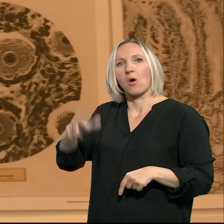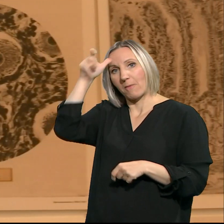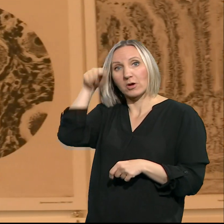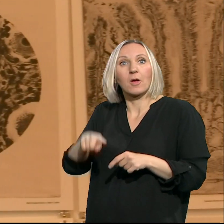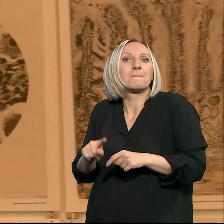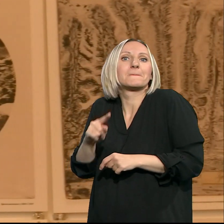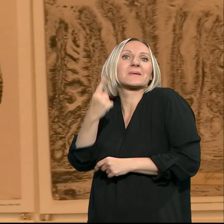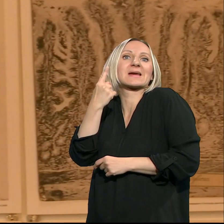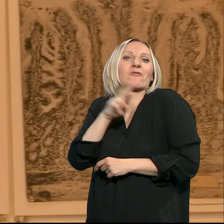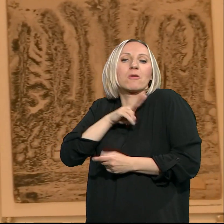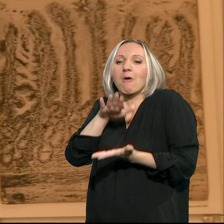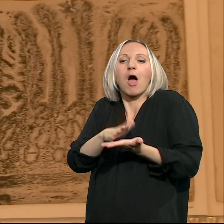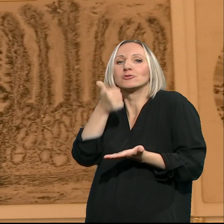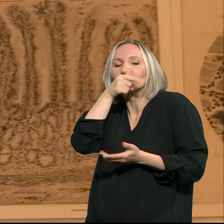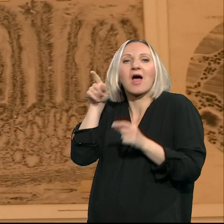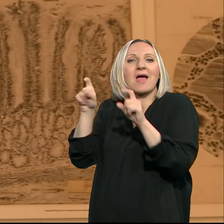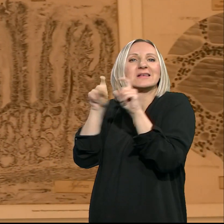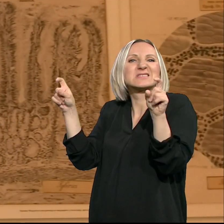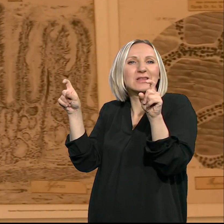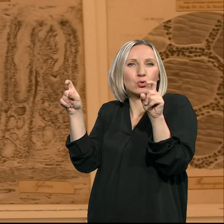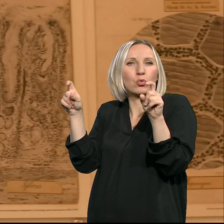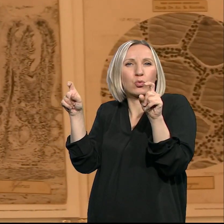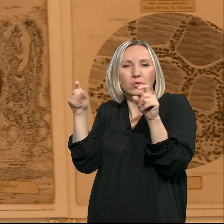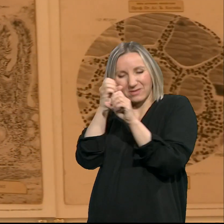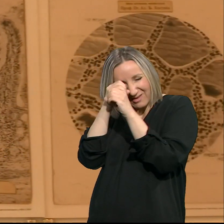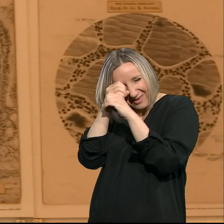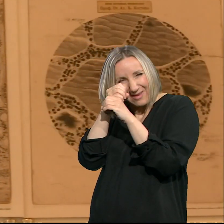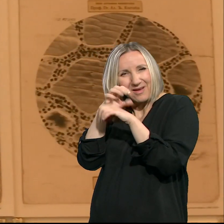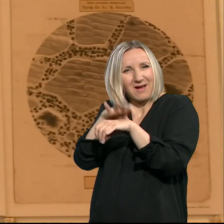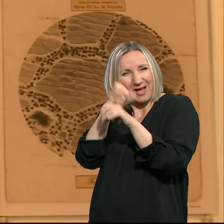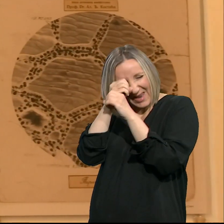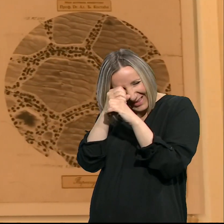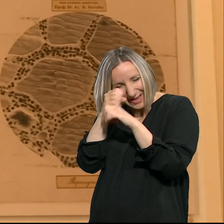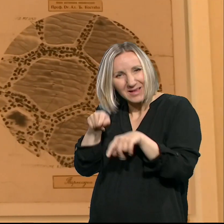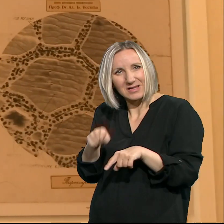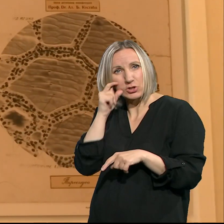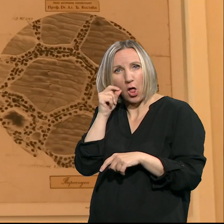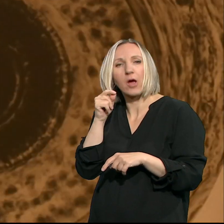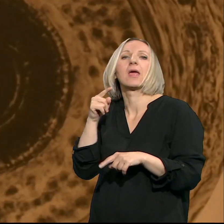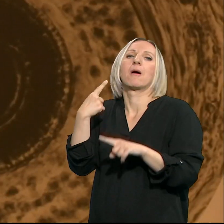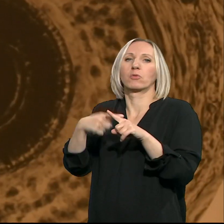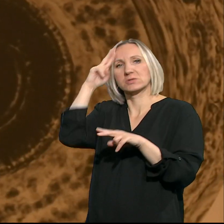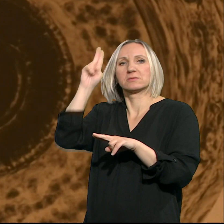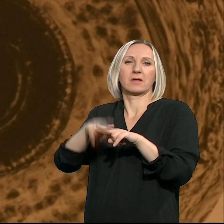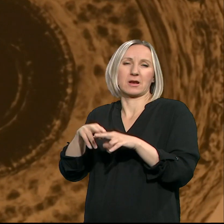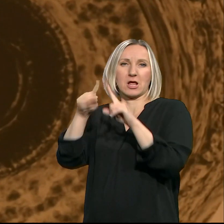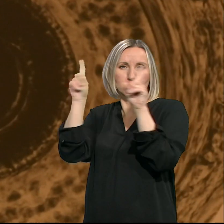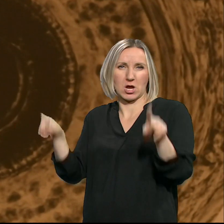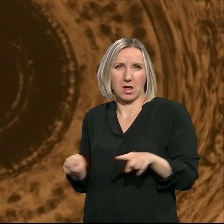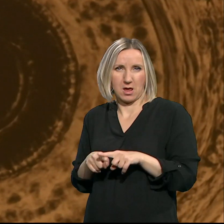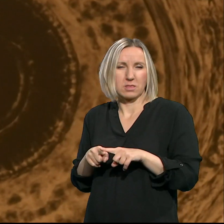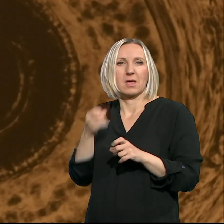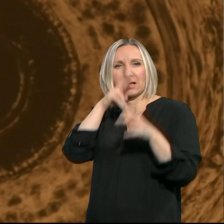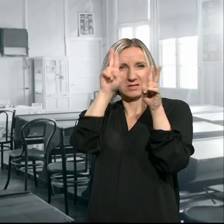tekovina faktički histološkog instituta, osim rešenja o njegovom imenovanju 1922. kada se vratio